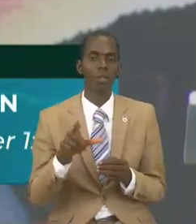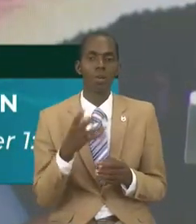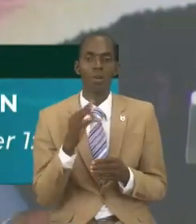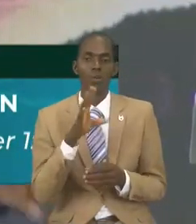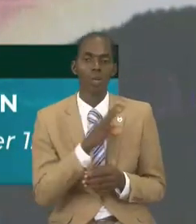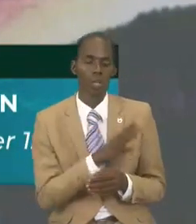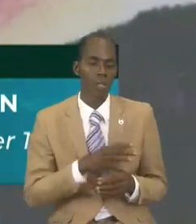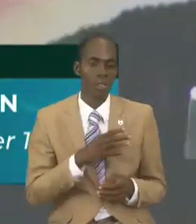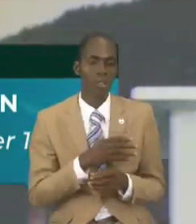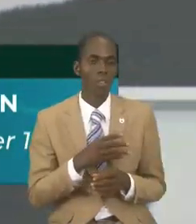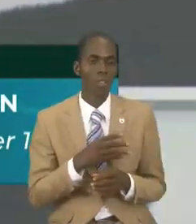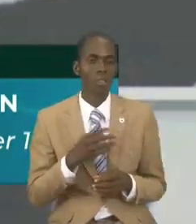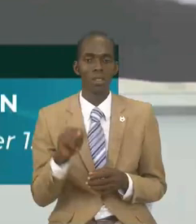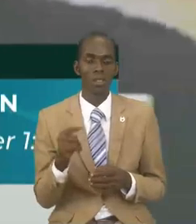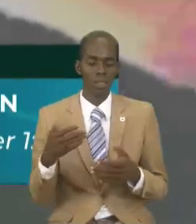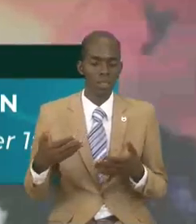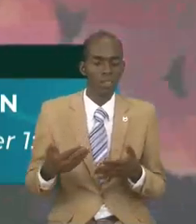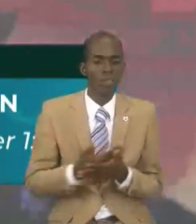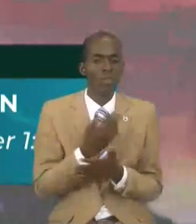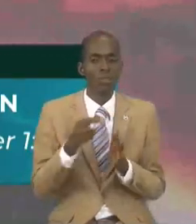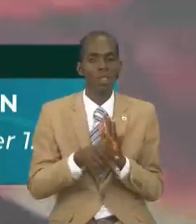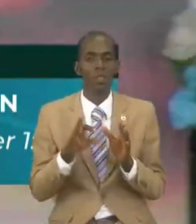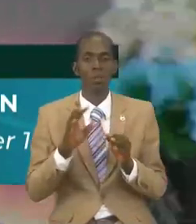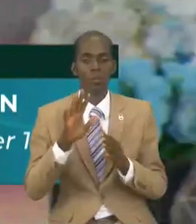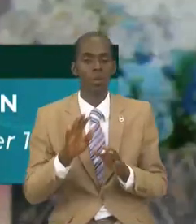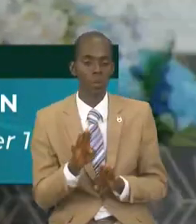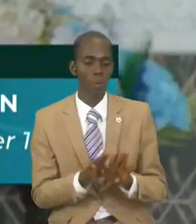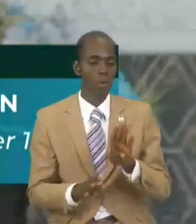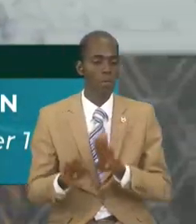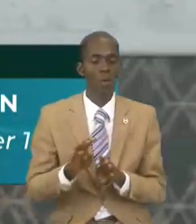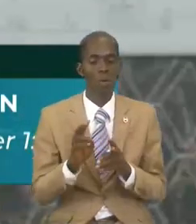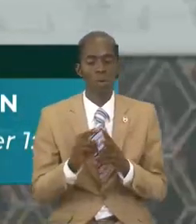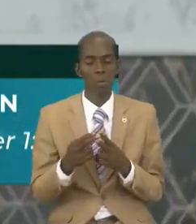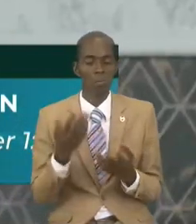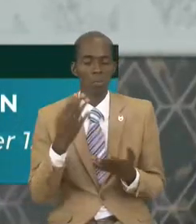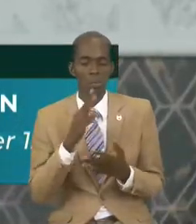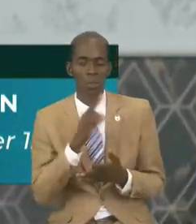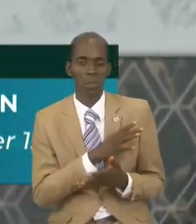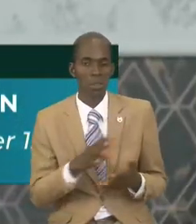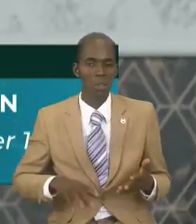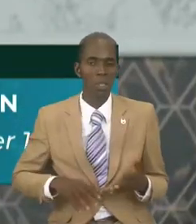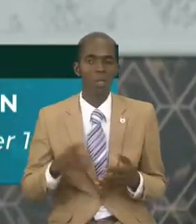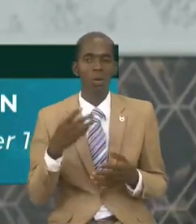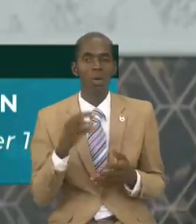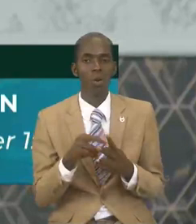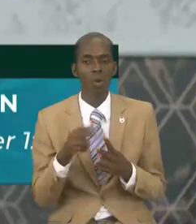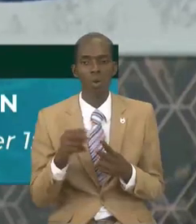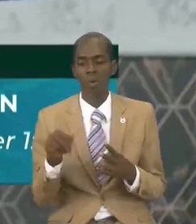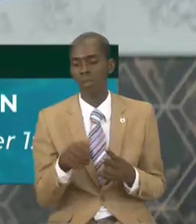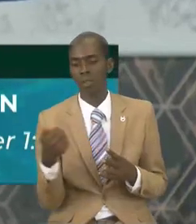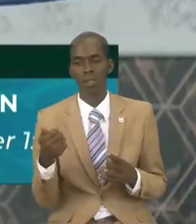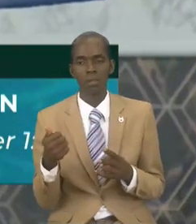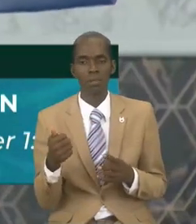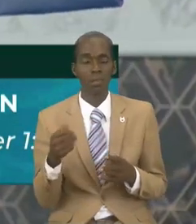caractère, le renouvellement de votre comportement, que lorsque Christ ressuscité vient régner